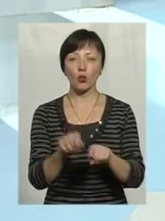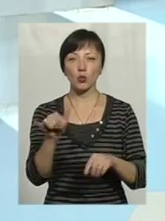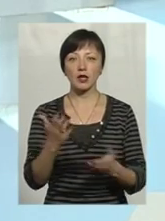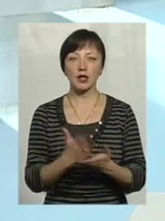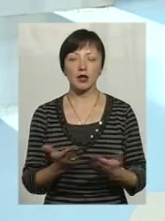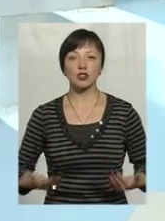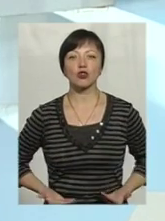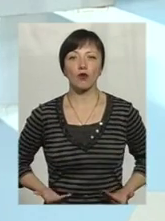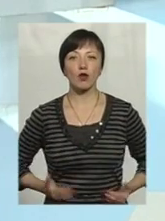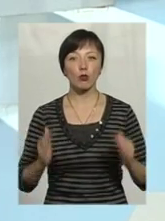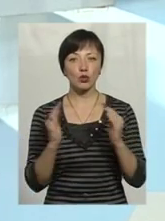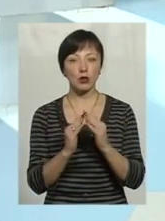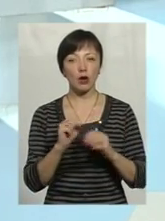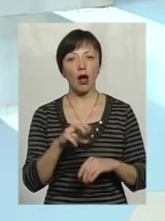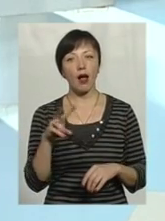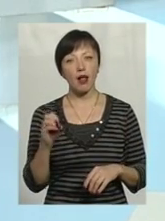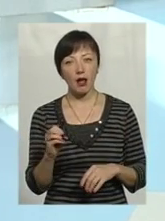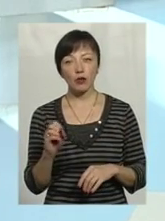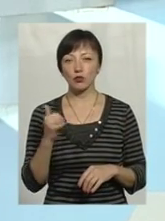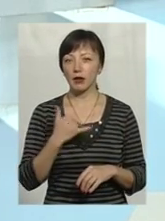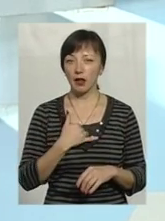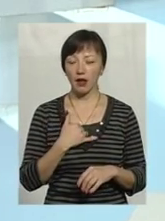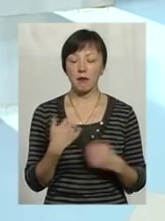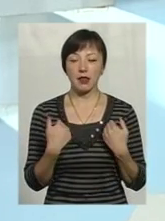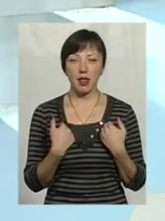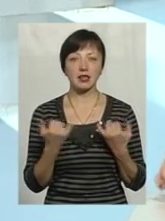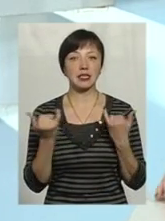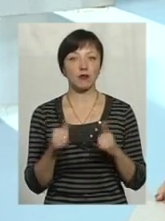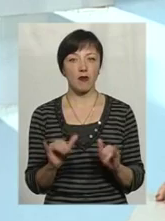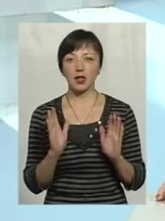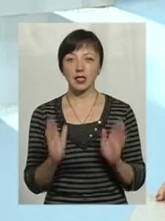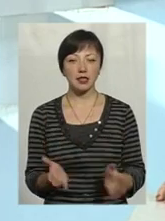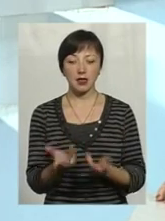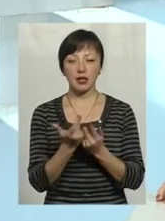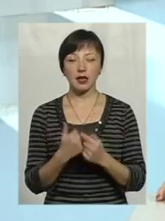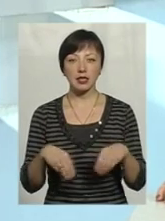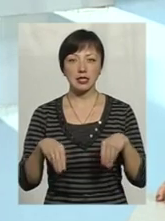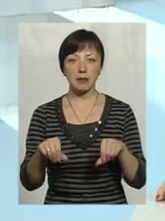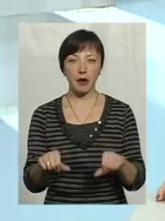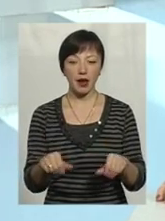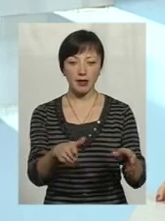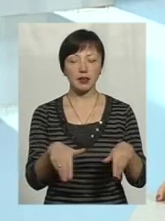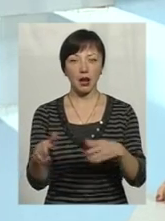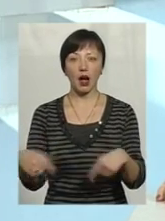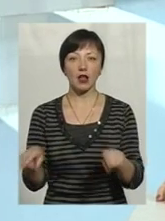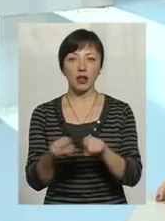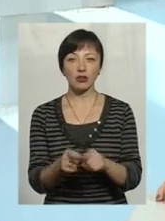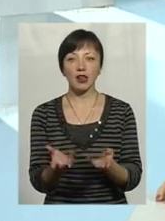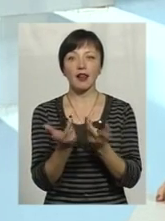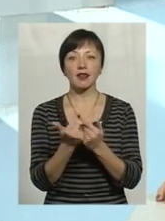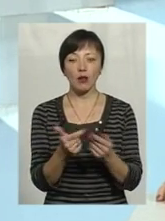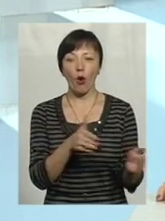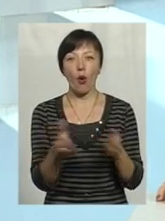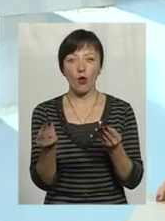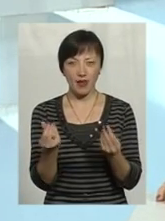житловий будинок. Але те, що мене здивувало, це не тільки кількість земельних ділянок, а також кількість готівки,